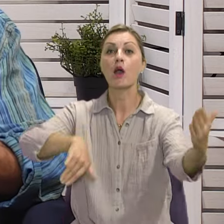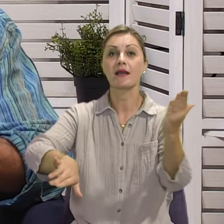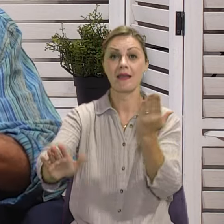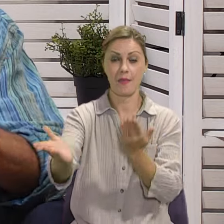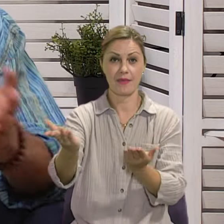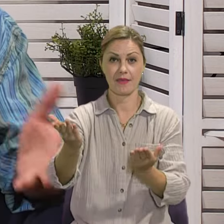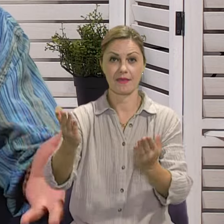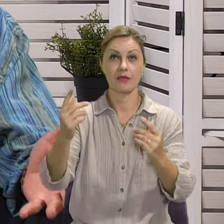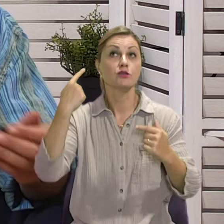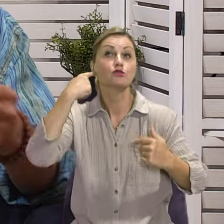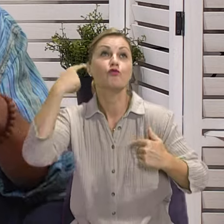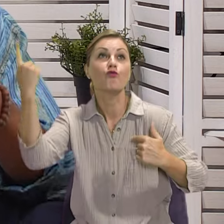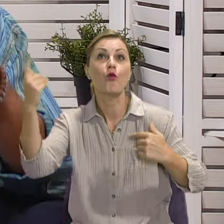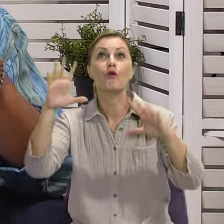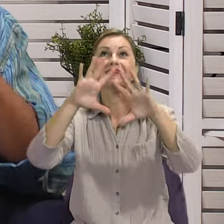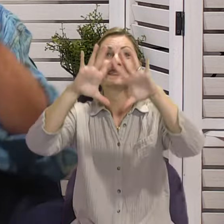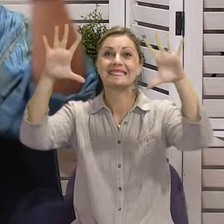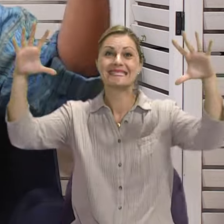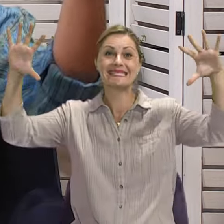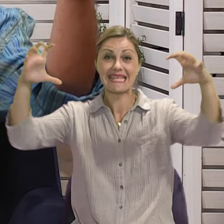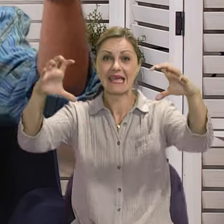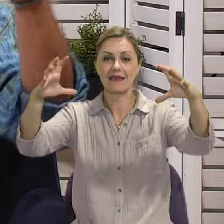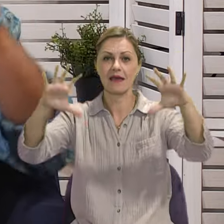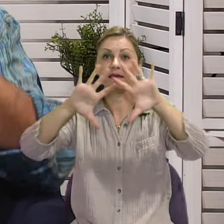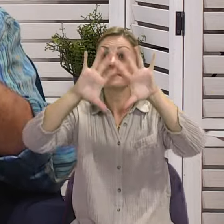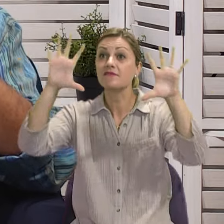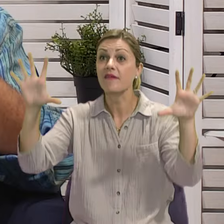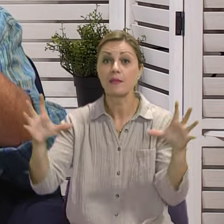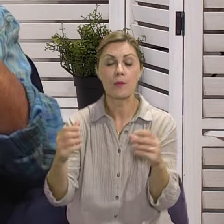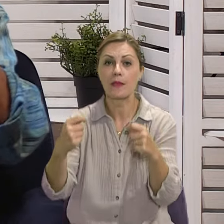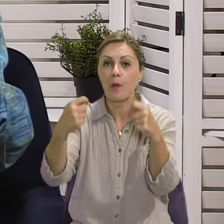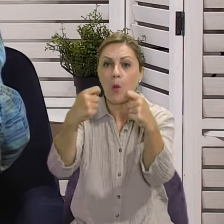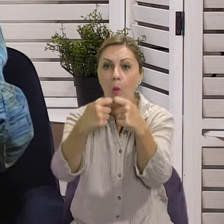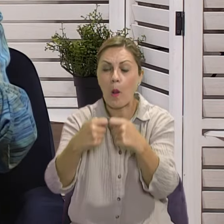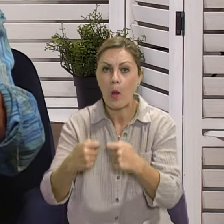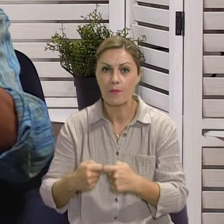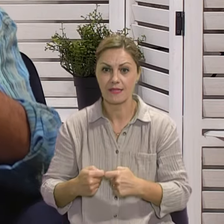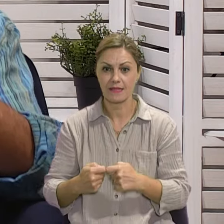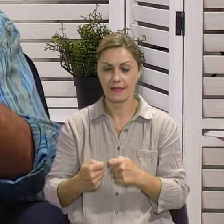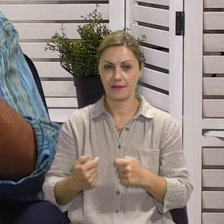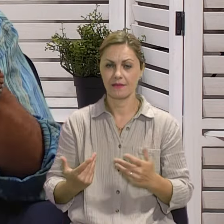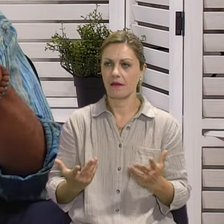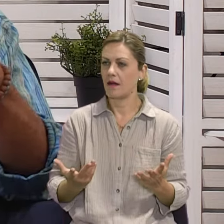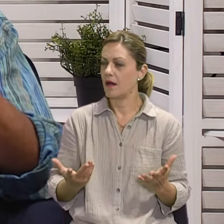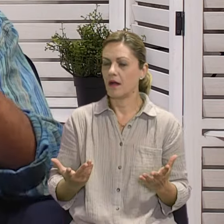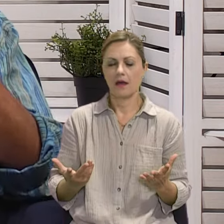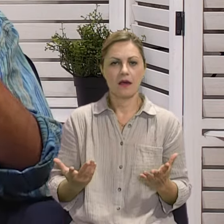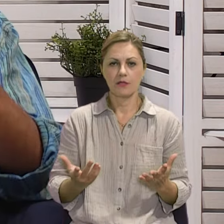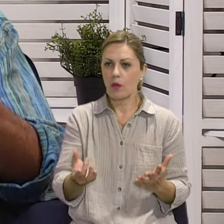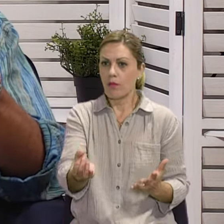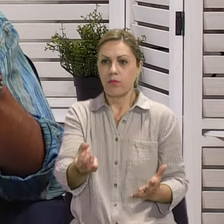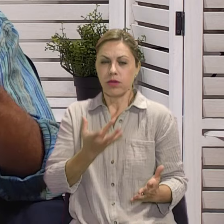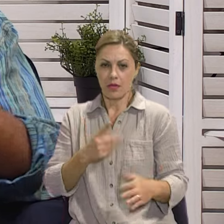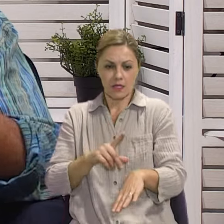scene, zvuka, akustike, jesu li daleko, jesu li blizu, hoću li biti brži, to ne